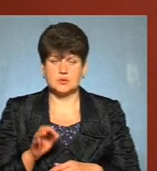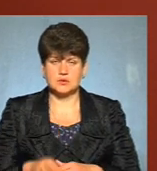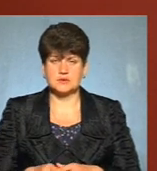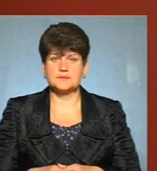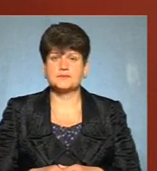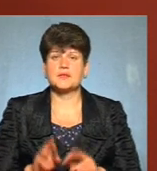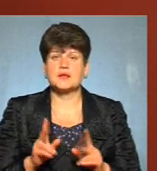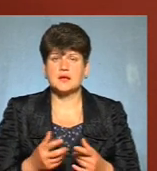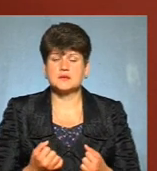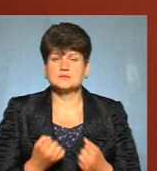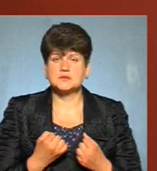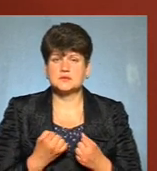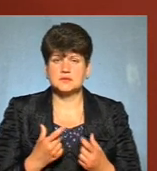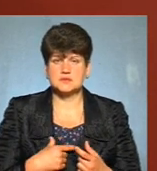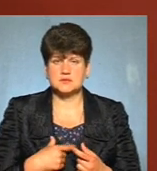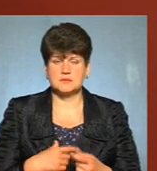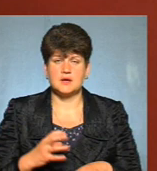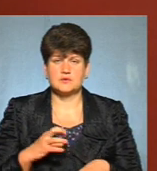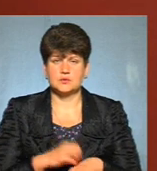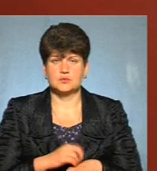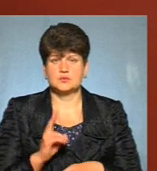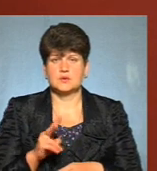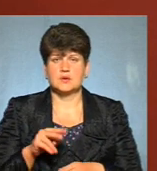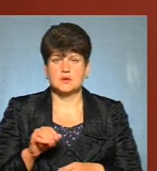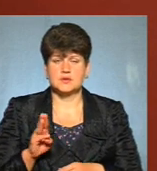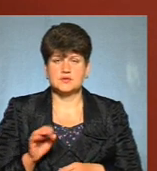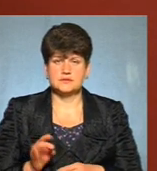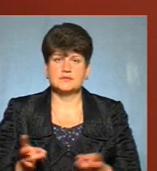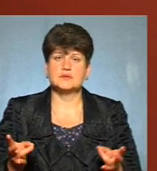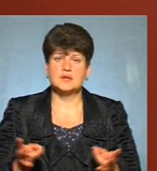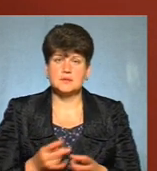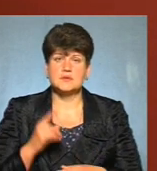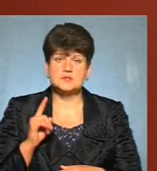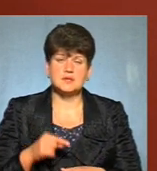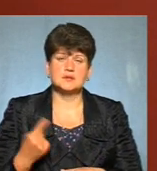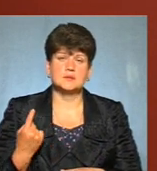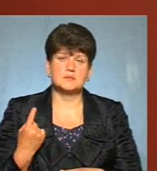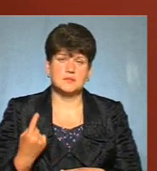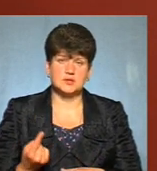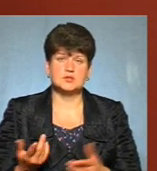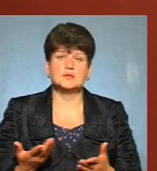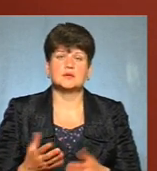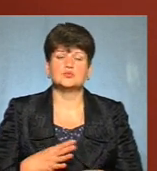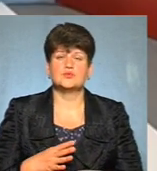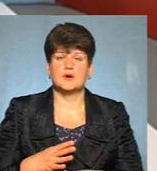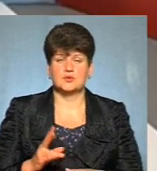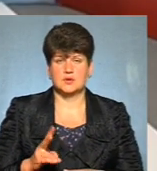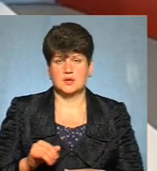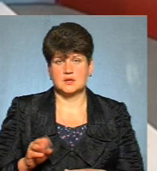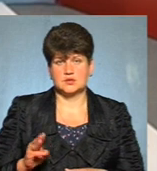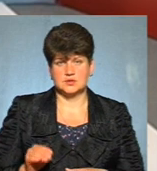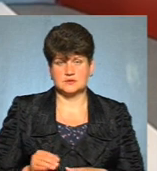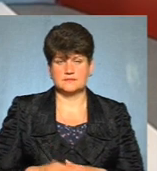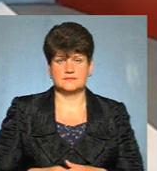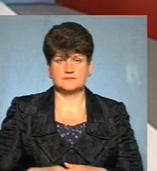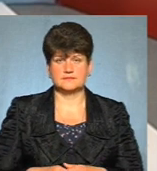від укусів, від нападів кліщів? Ну, по-перше, треба знати те, де вони бувають. Давайте